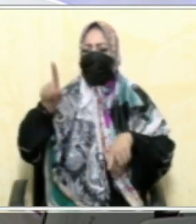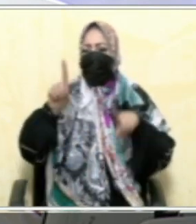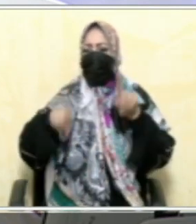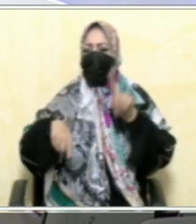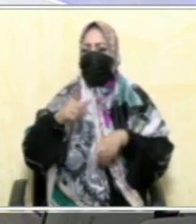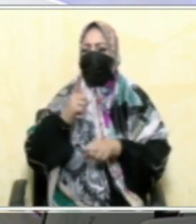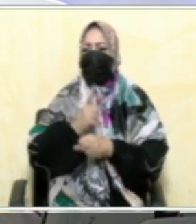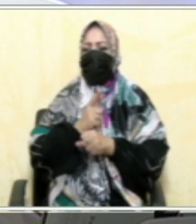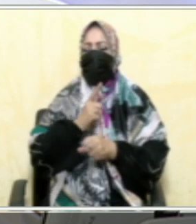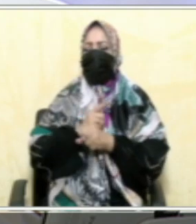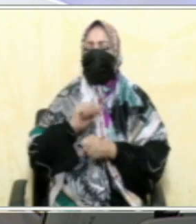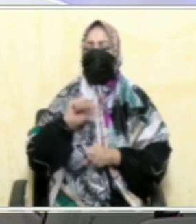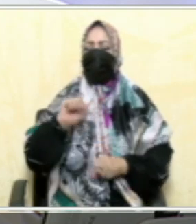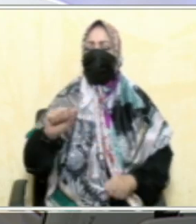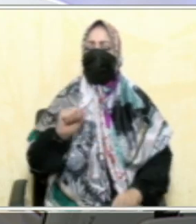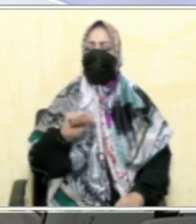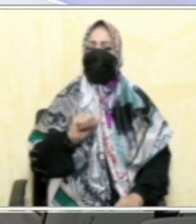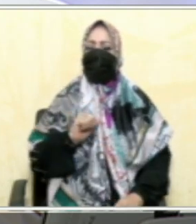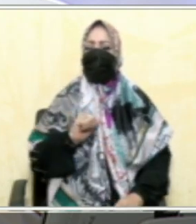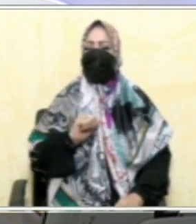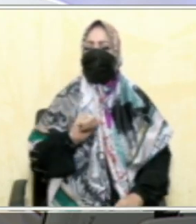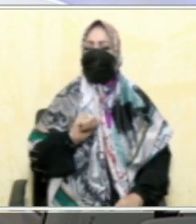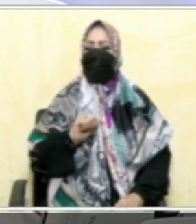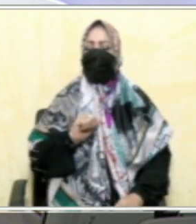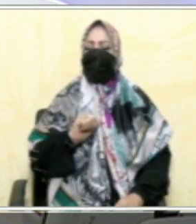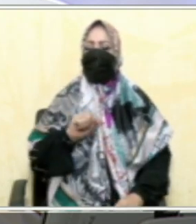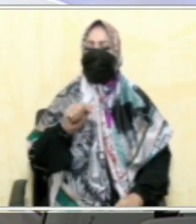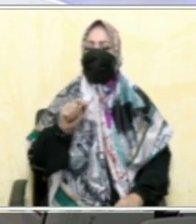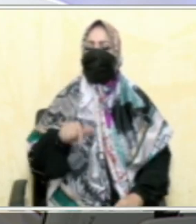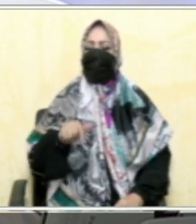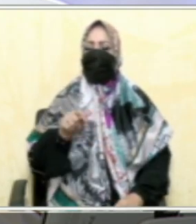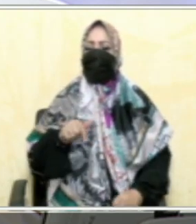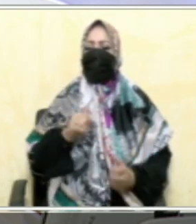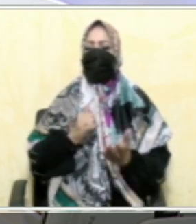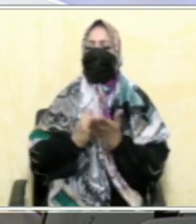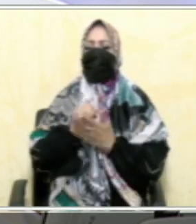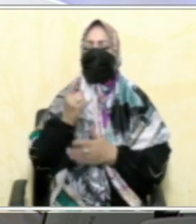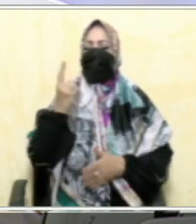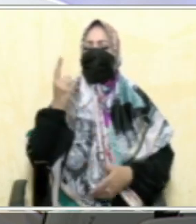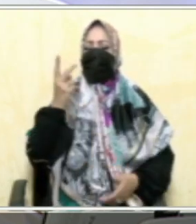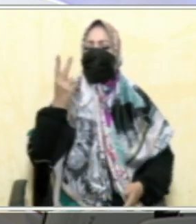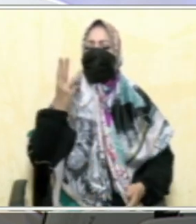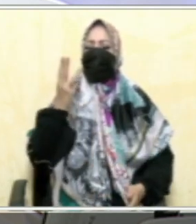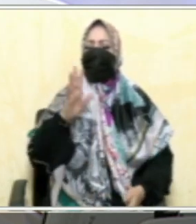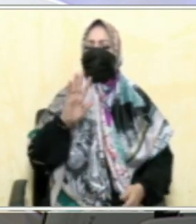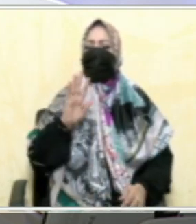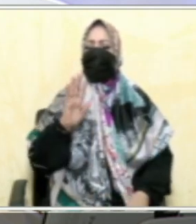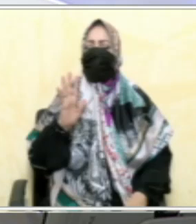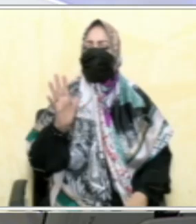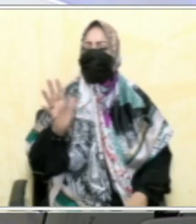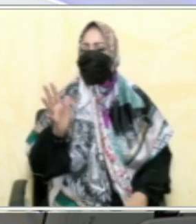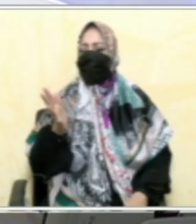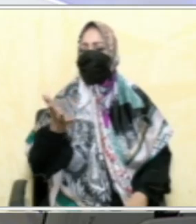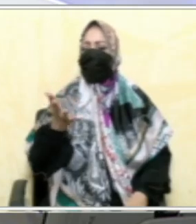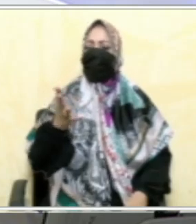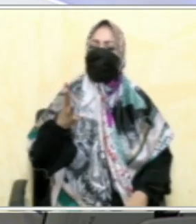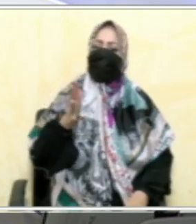أن يكون يعني أحيانا إلى درجة 90% المدرسون هم من فئة